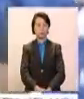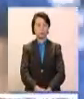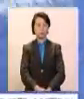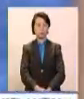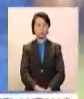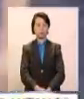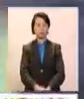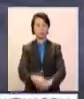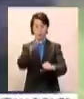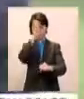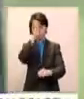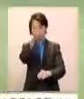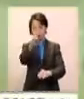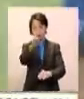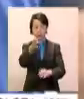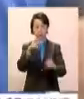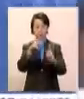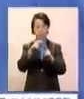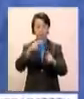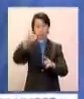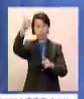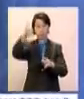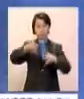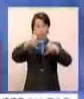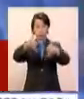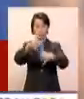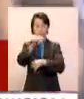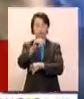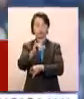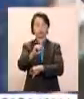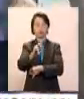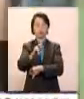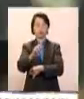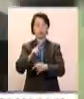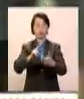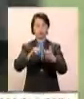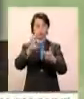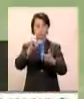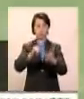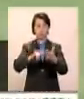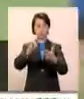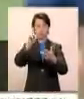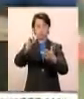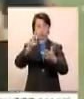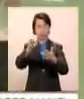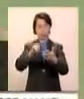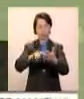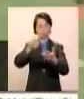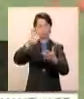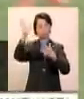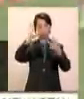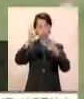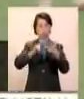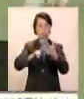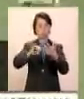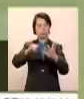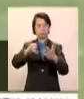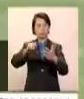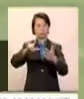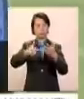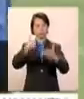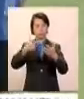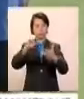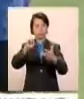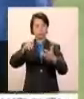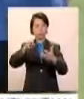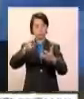Terlebih dahulu, fokus kita tertumpu kepada juara Piala Sumbangsih, Piala FA, Piala Malaysia dan tumpuan juara Liga Super. Secara